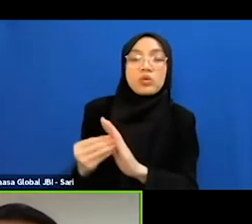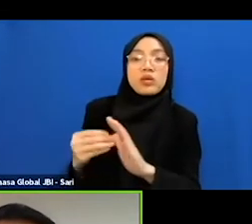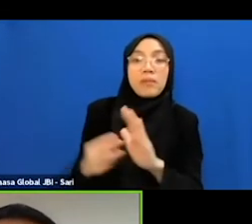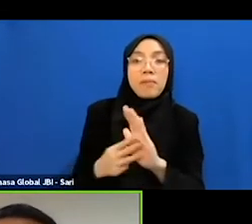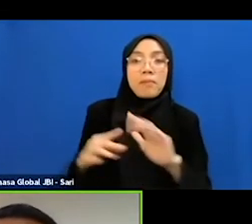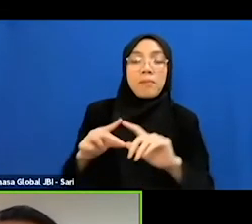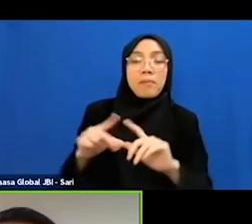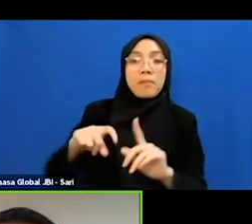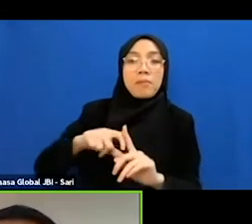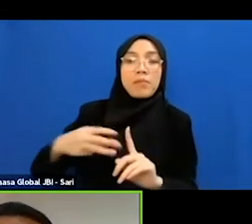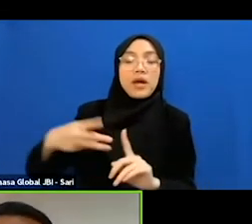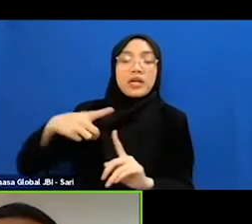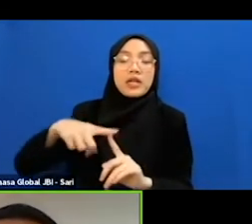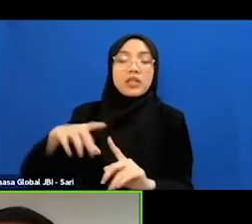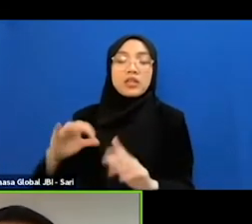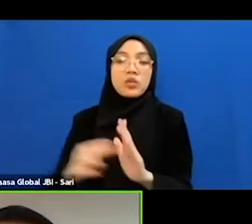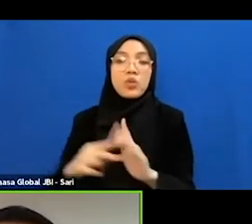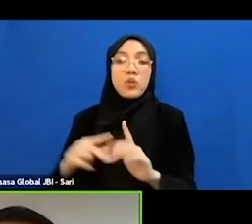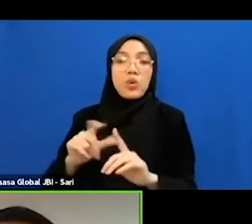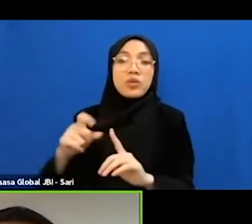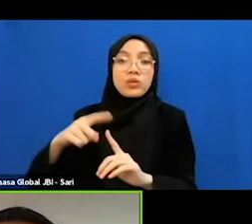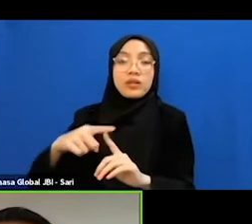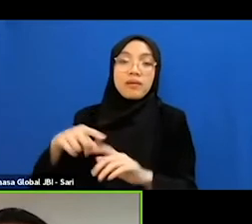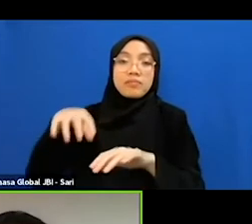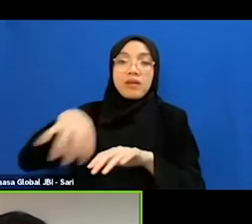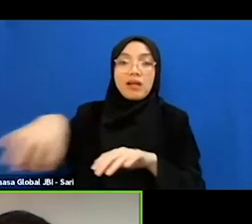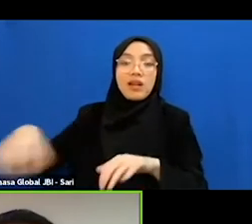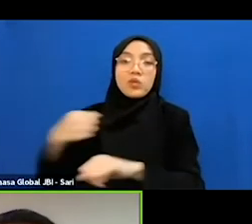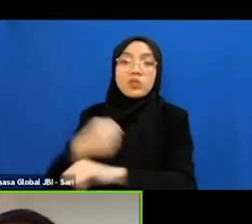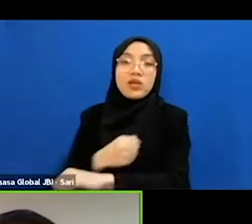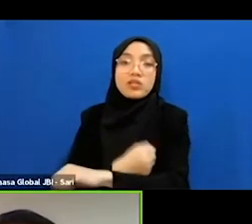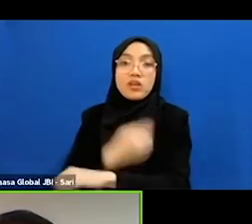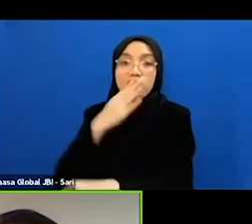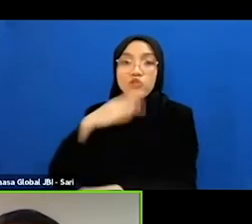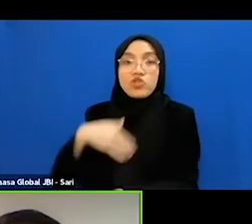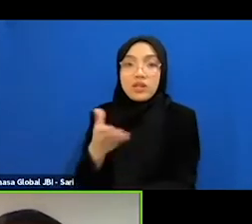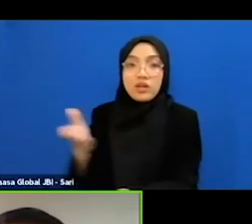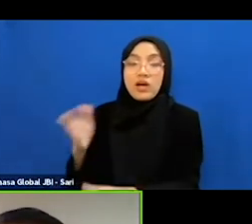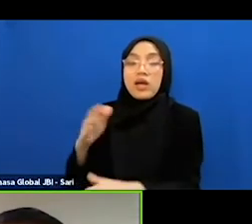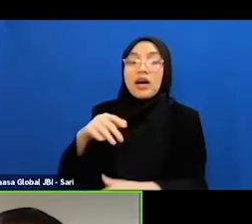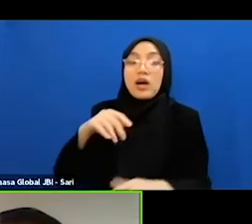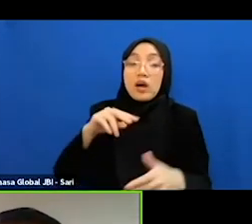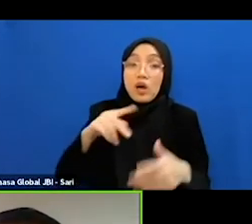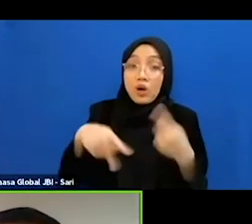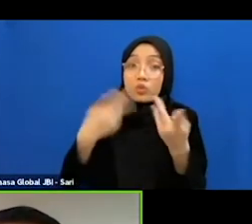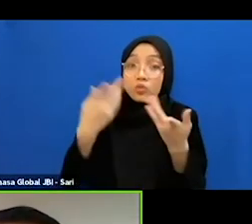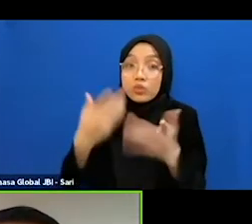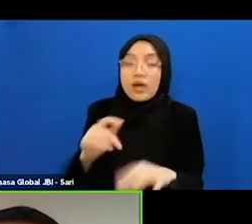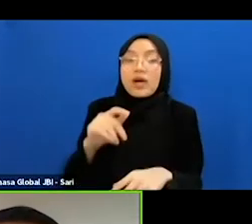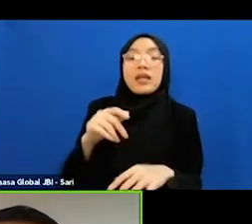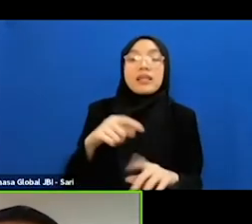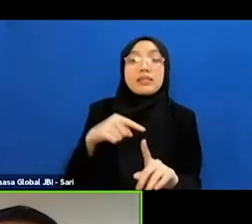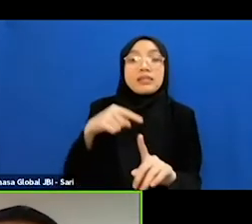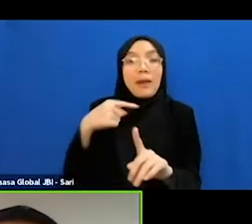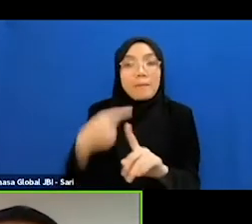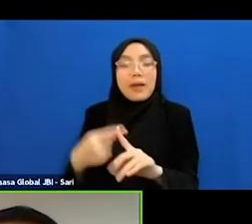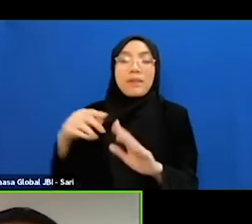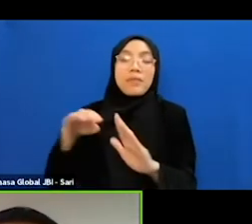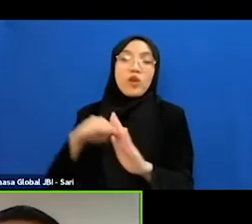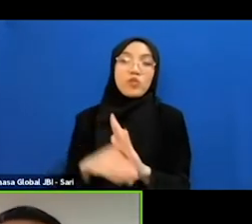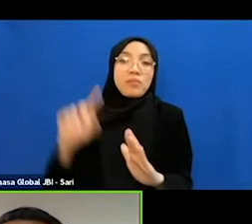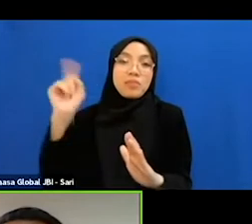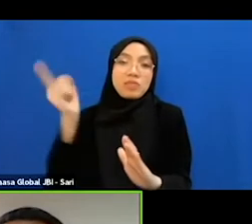barang maupun jasa baru komprehensif pemerintah ikut mengeluarkan peraturan